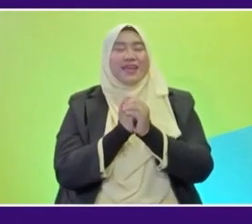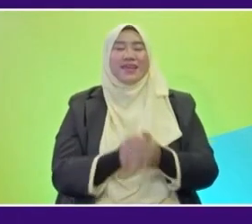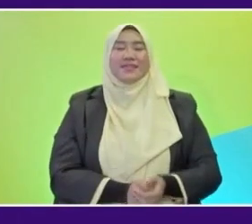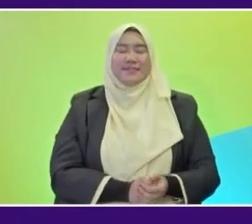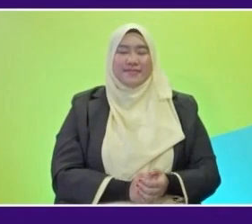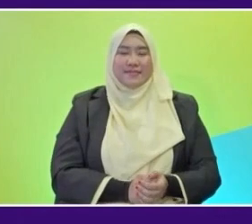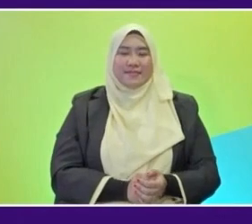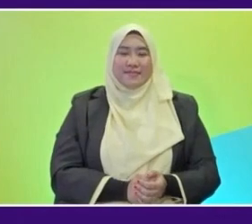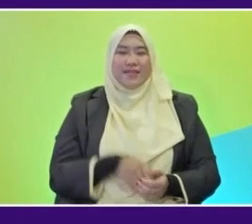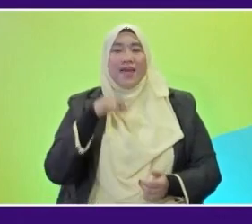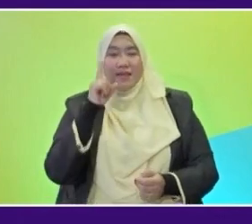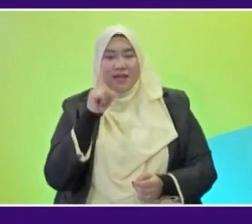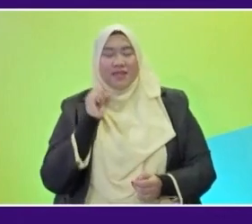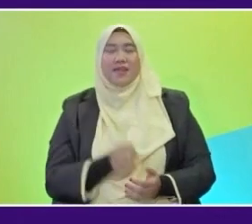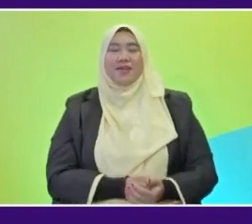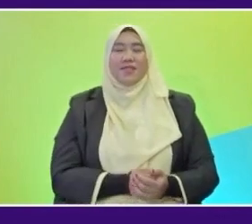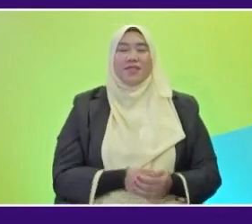kita bagi satu